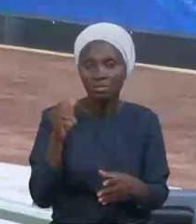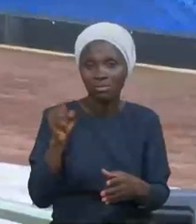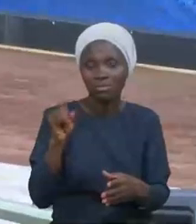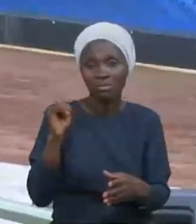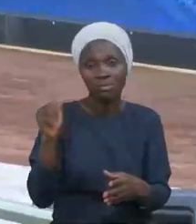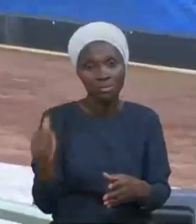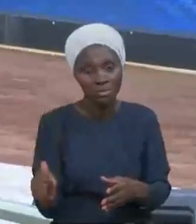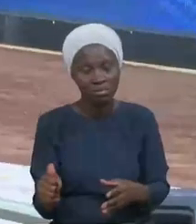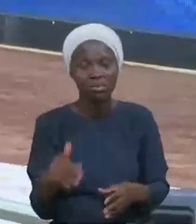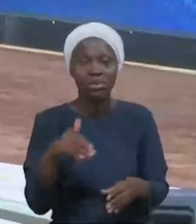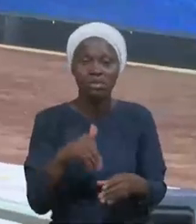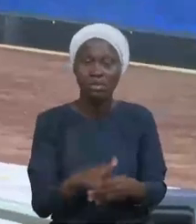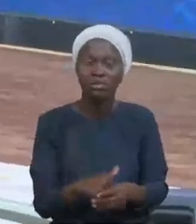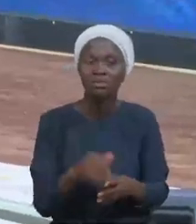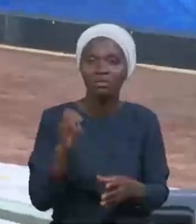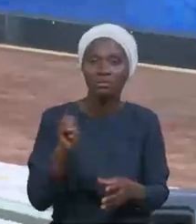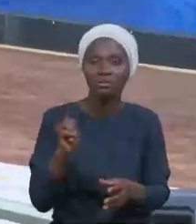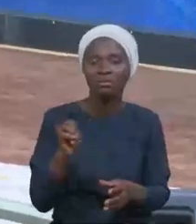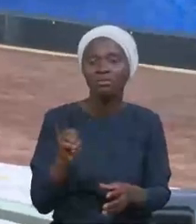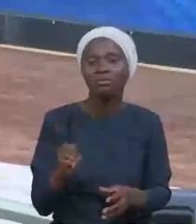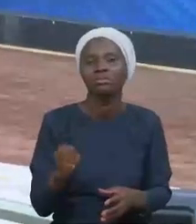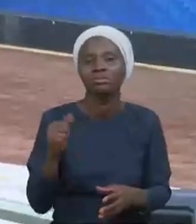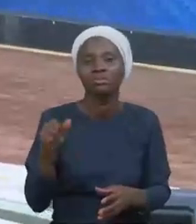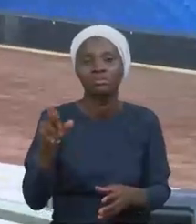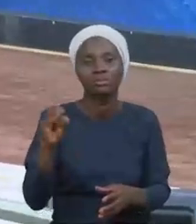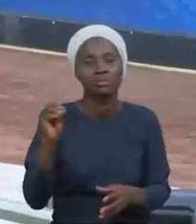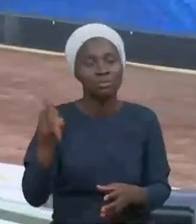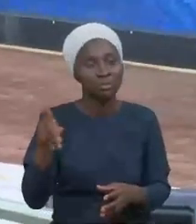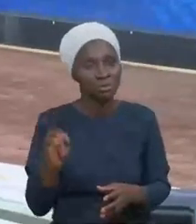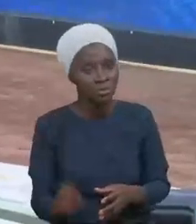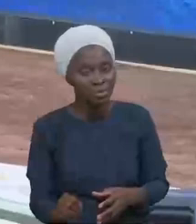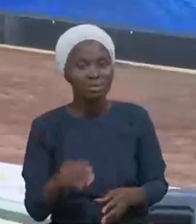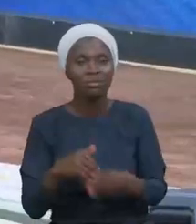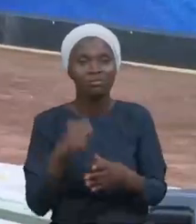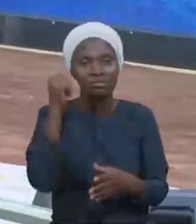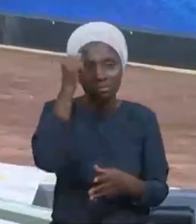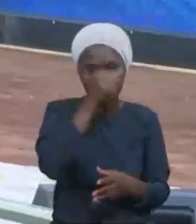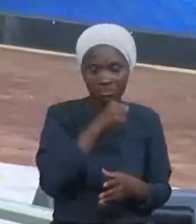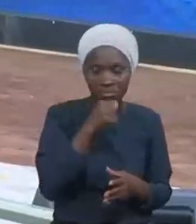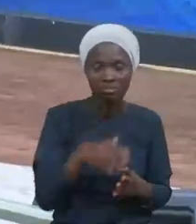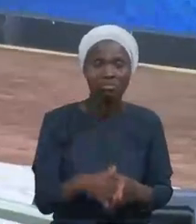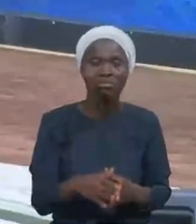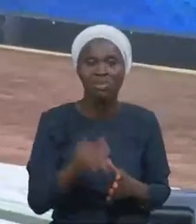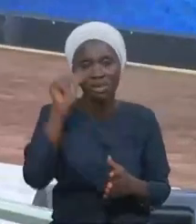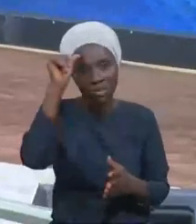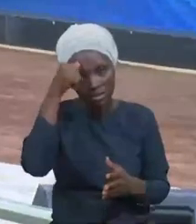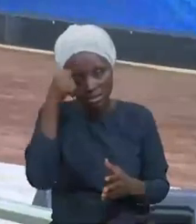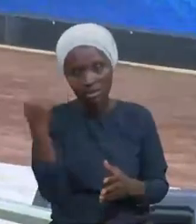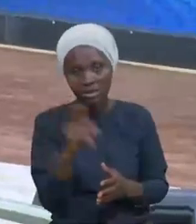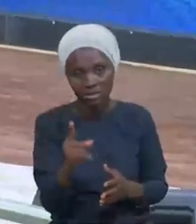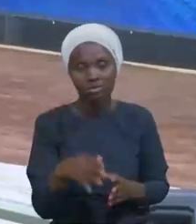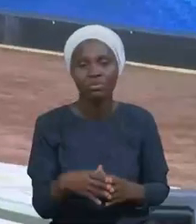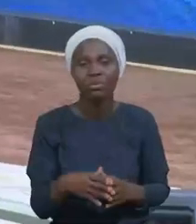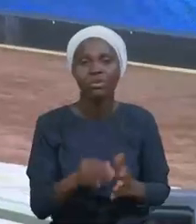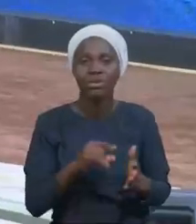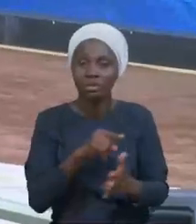en pays arabe, n'importe où tu es dans le monde, c'est le moment des miracles.